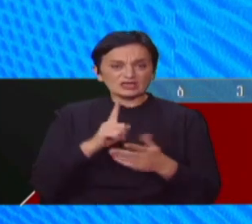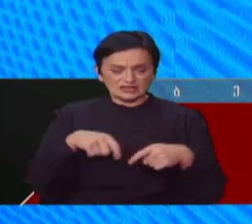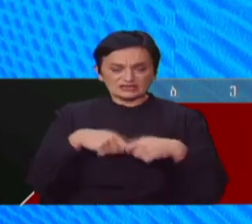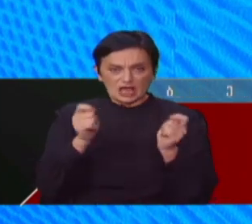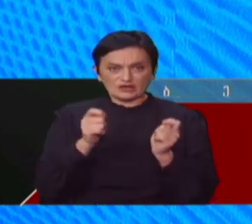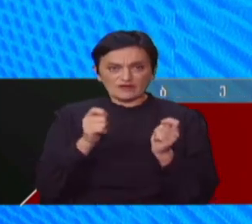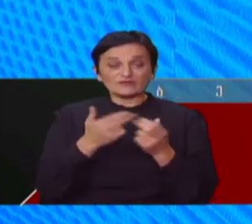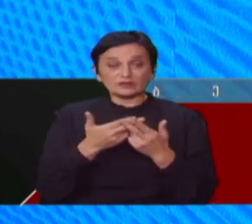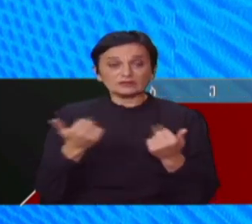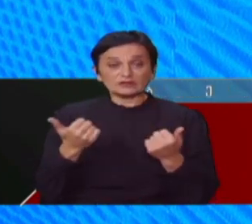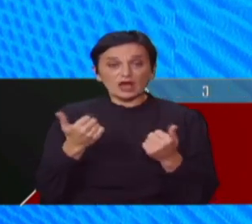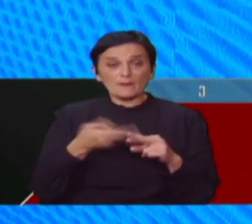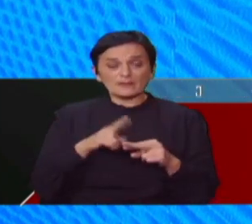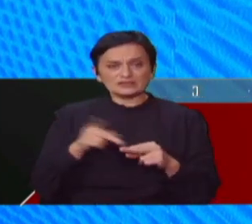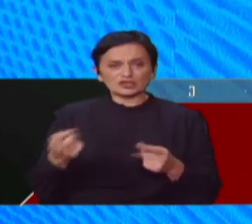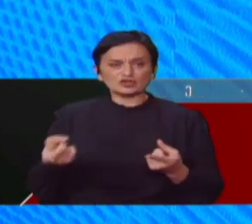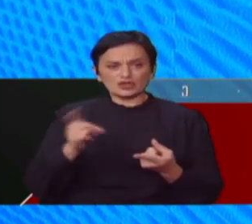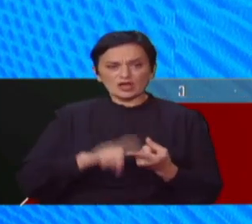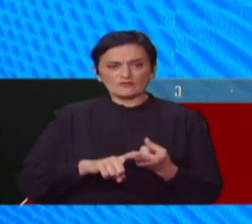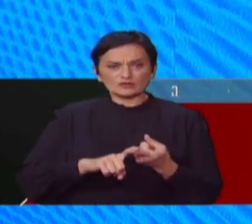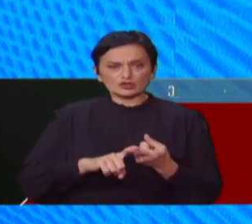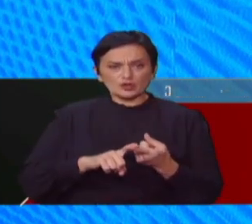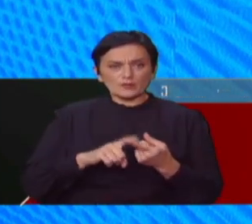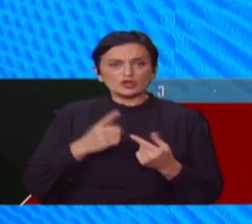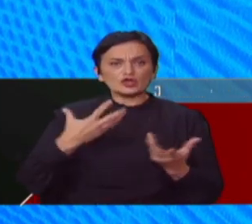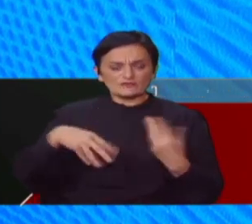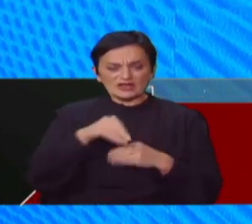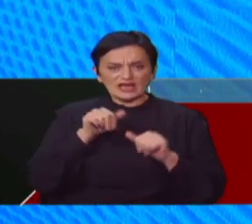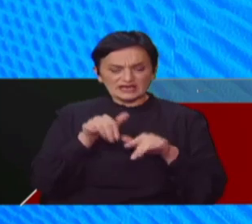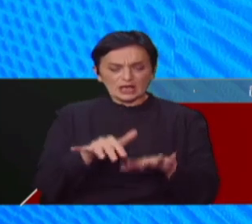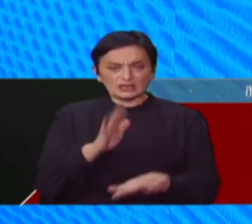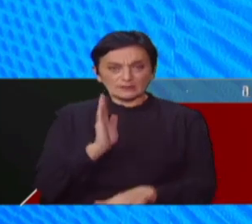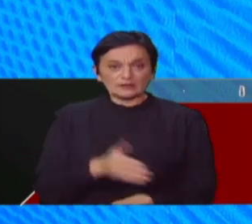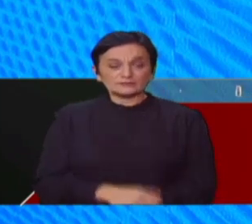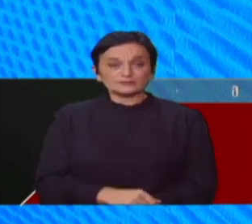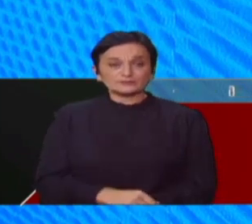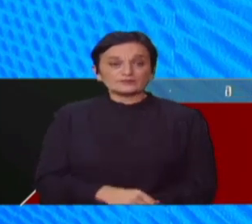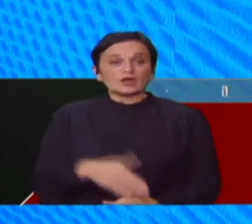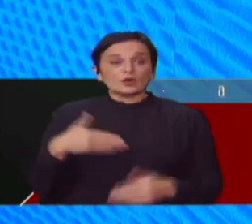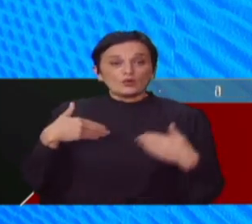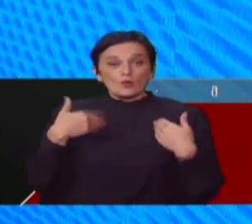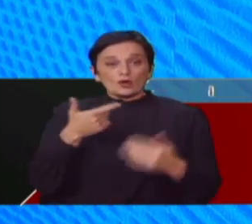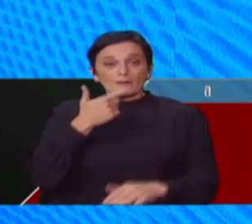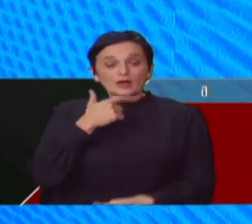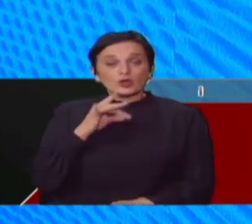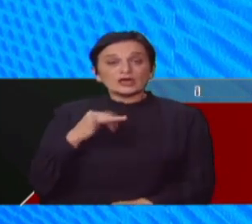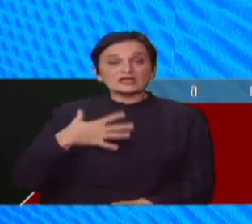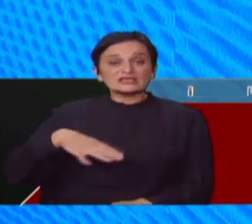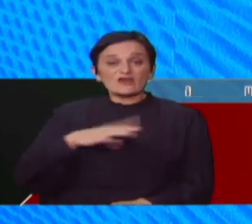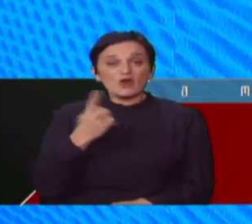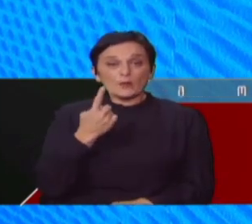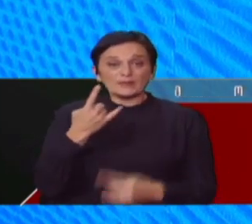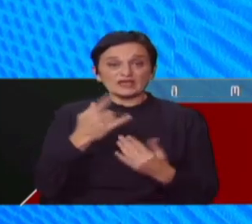დარღვევა და ამასთან დაკავშირებით იმედია, რომ ყველას ექნება რეაგირება. მოგესალმებით ბატონო ილგი, საქართველოს